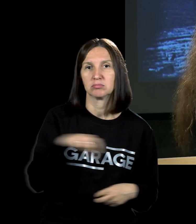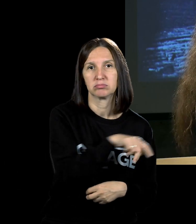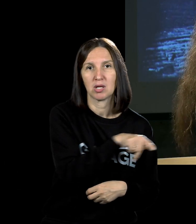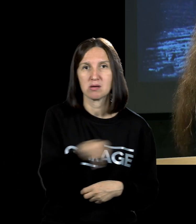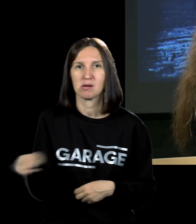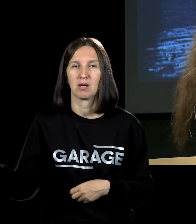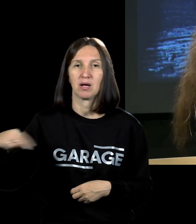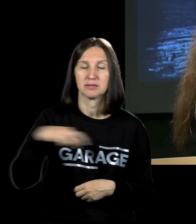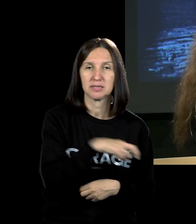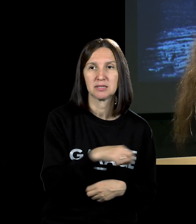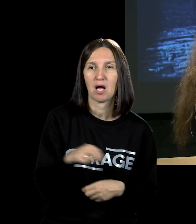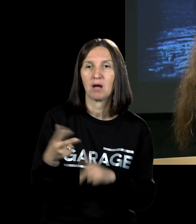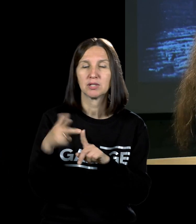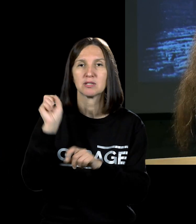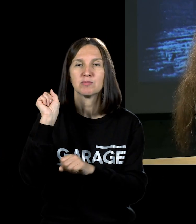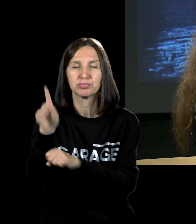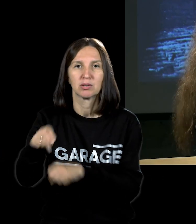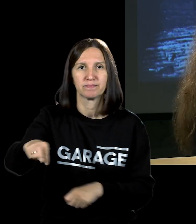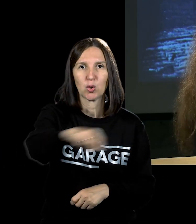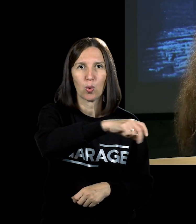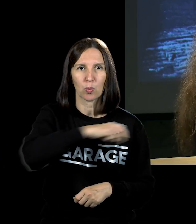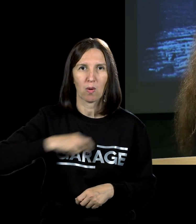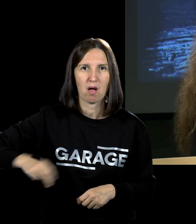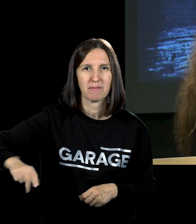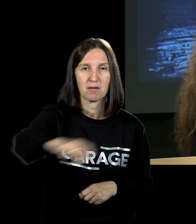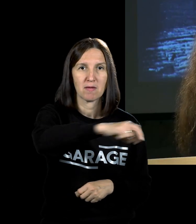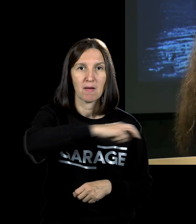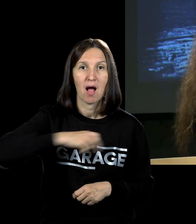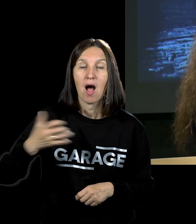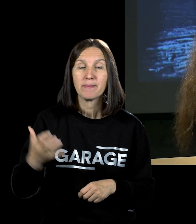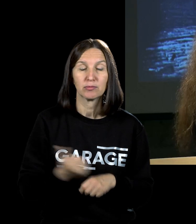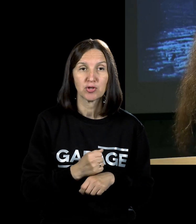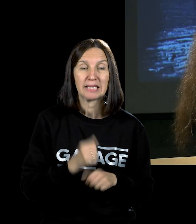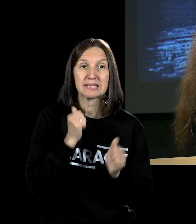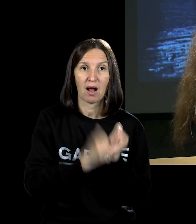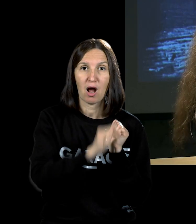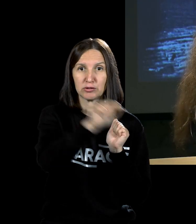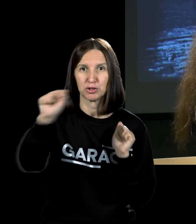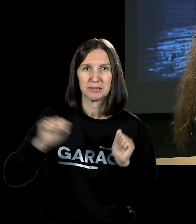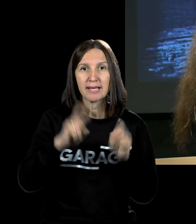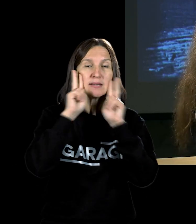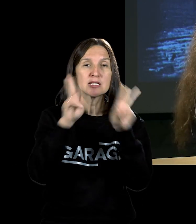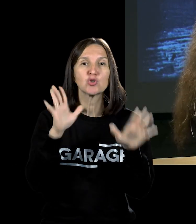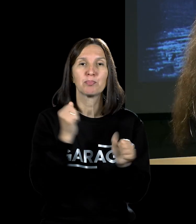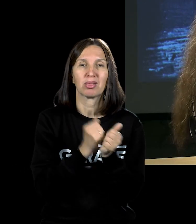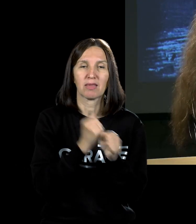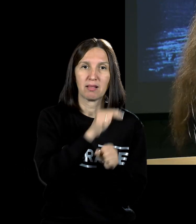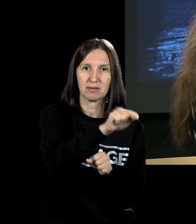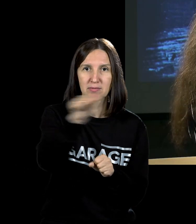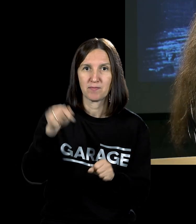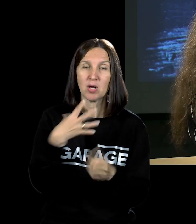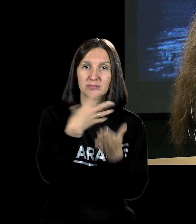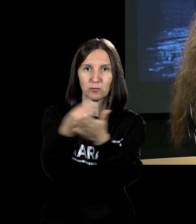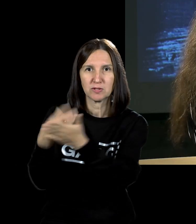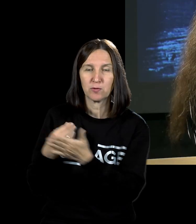другой должен ходить вокруг, выходить кругами. И участники не знают о том, что должен делать другой, да, и из этого всего на